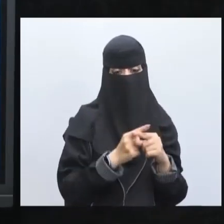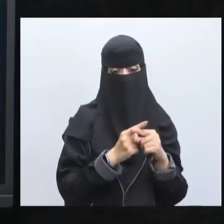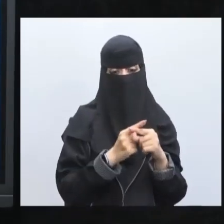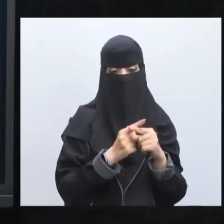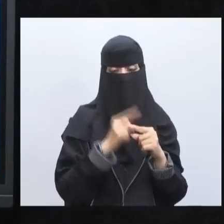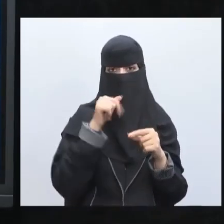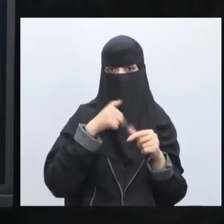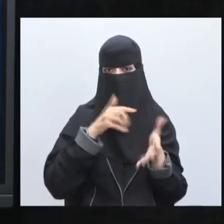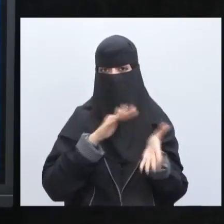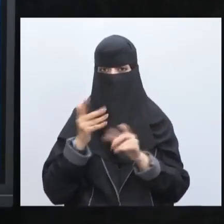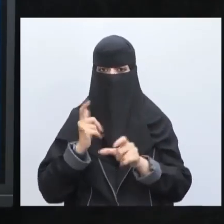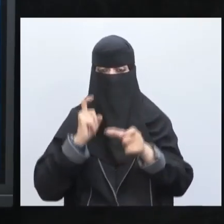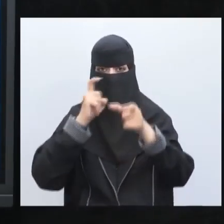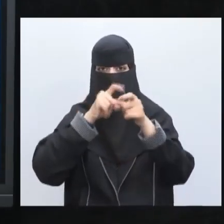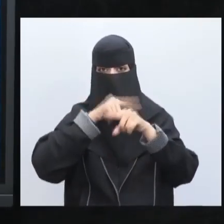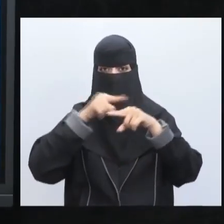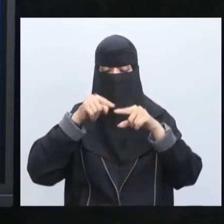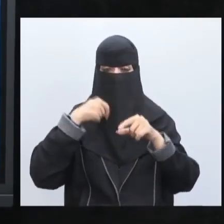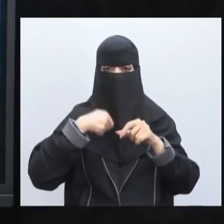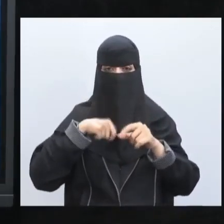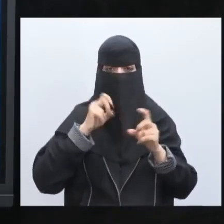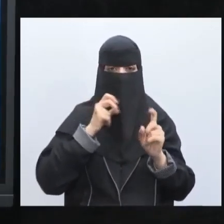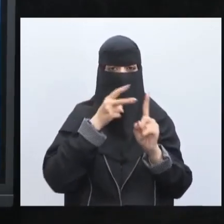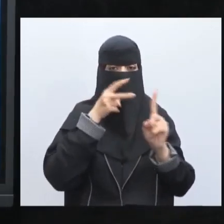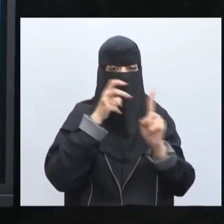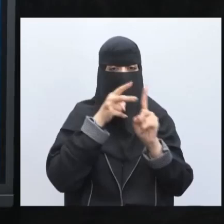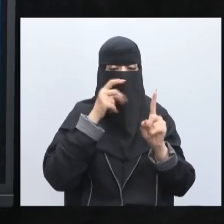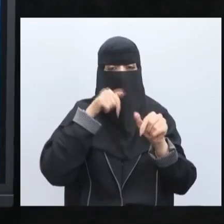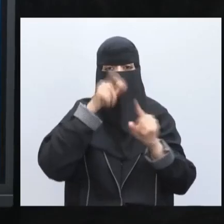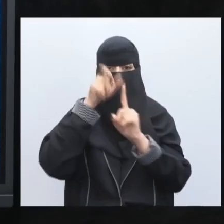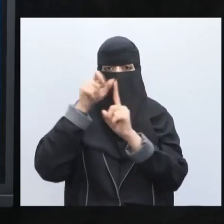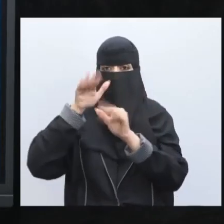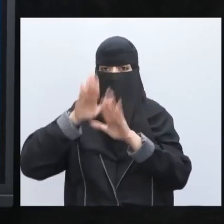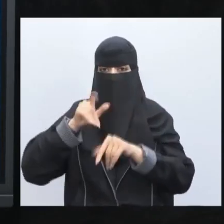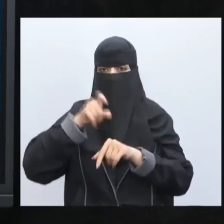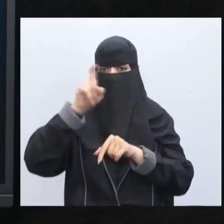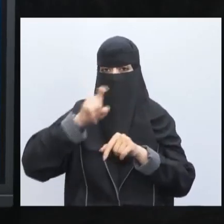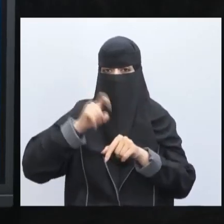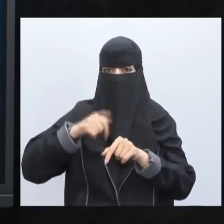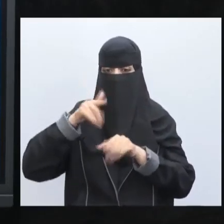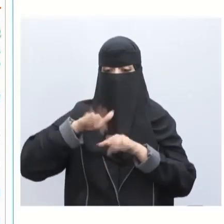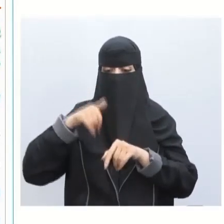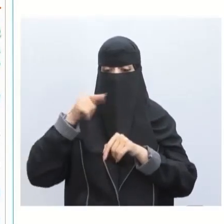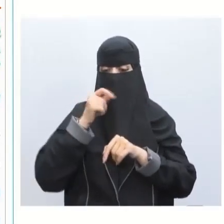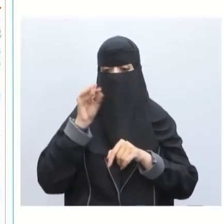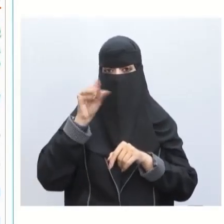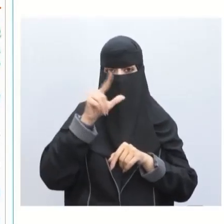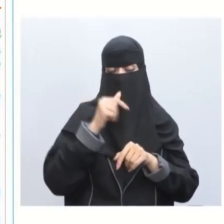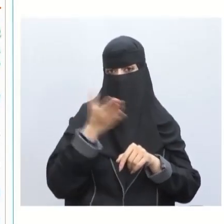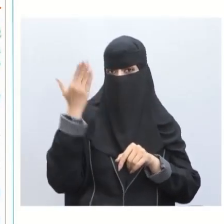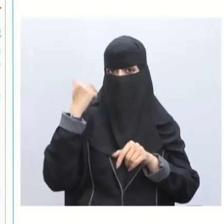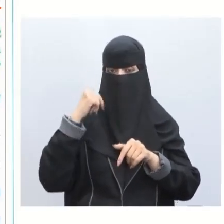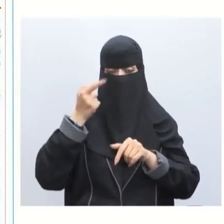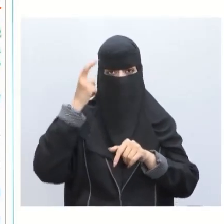خاطئه قد تصل للتعنيف الاخر لدينا عدد من الاسئله هل سبق وان